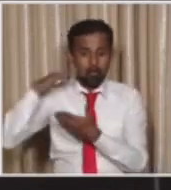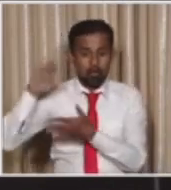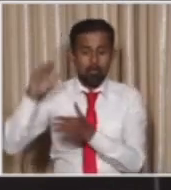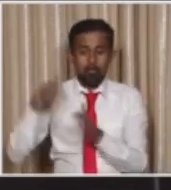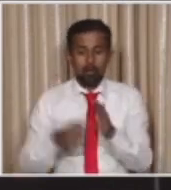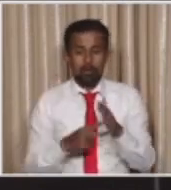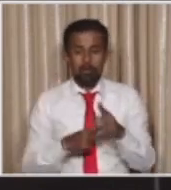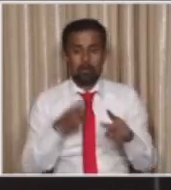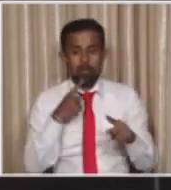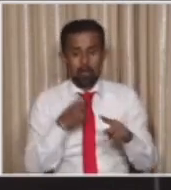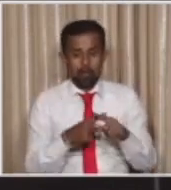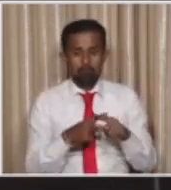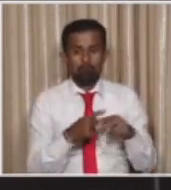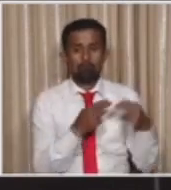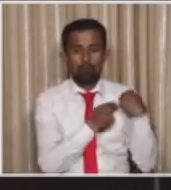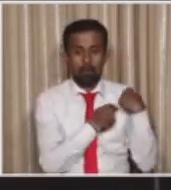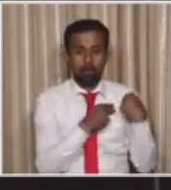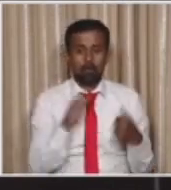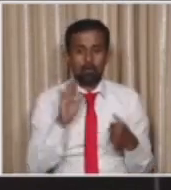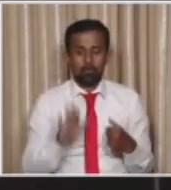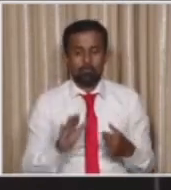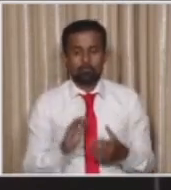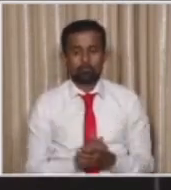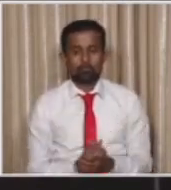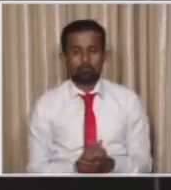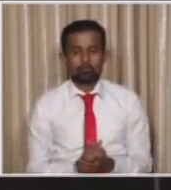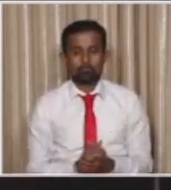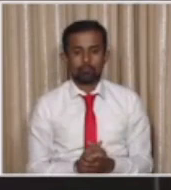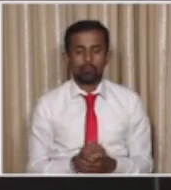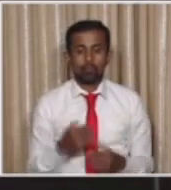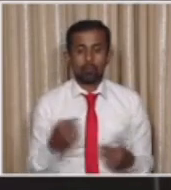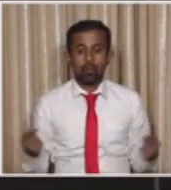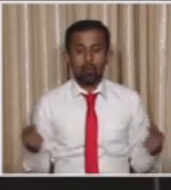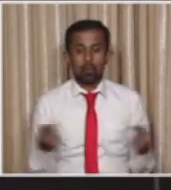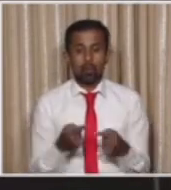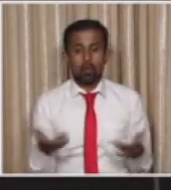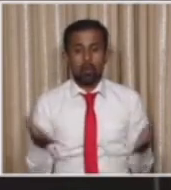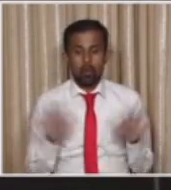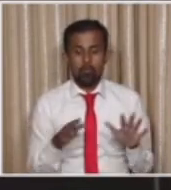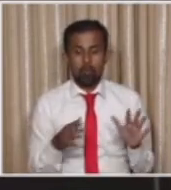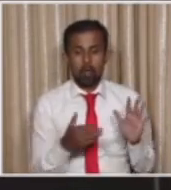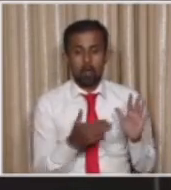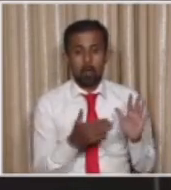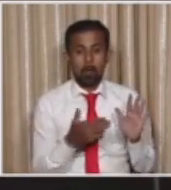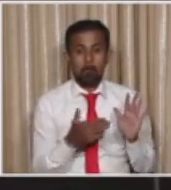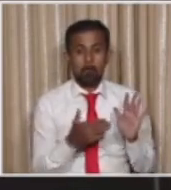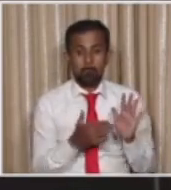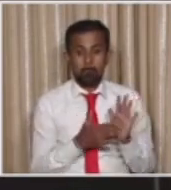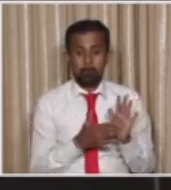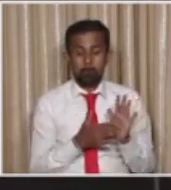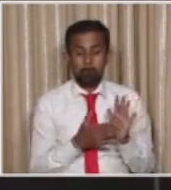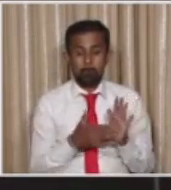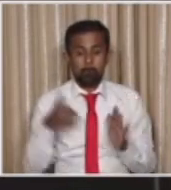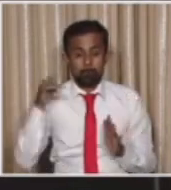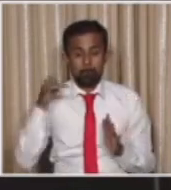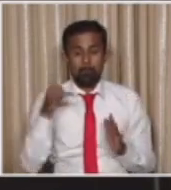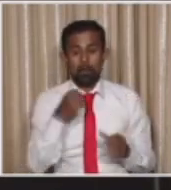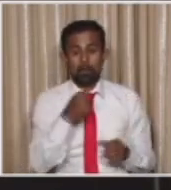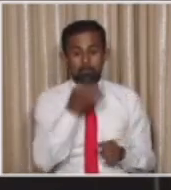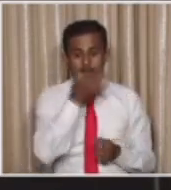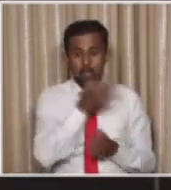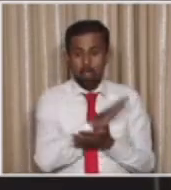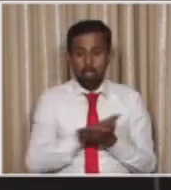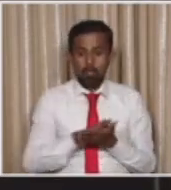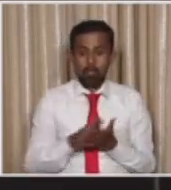වලට ඔහු වග කියන්න ඕනේ කියලා. මගේ තමයි අපේ වරාල් තිබ්බ මහා තිත්ත වරාය මන්නාරම ගොඩවාය වරා තිබ්බ හම්බන්තොට